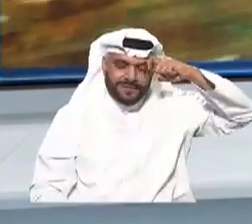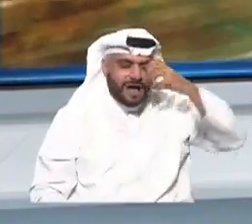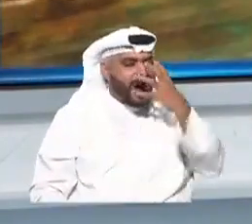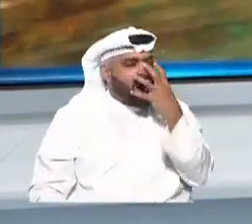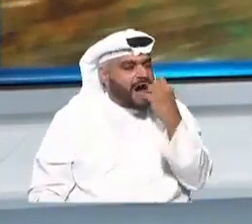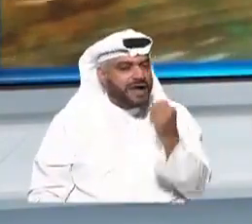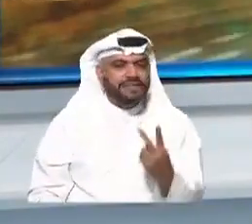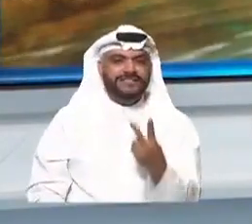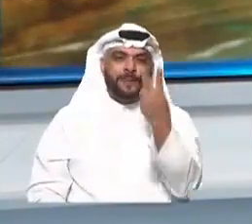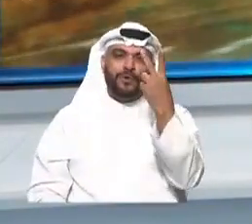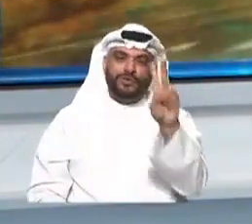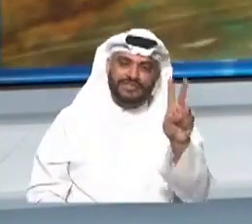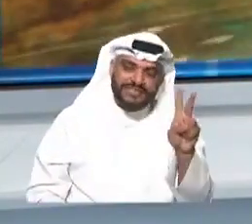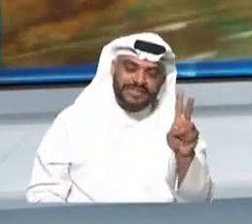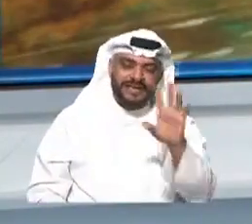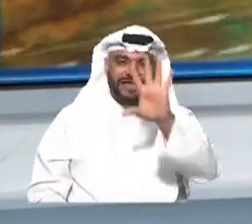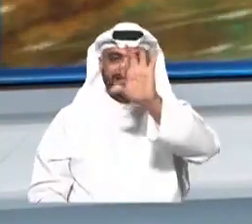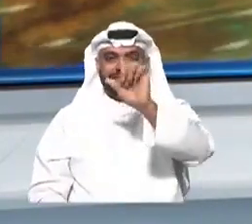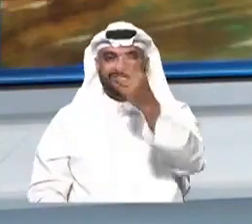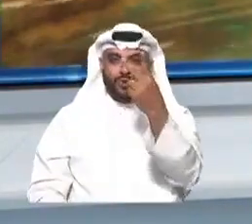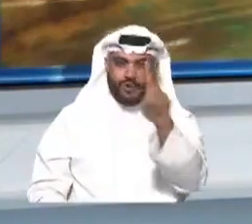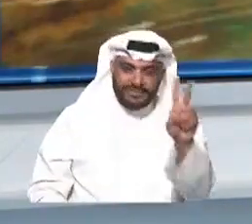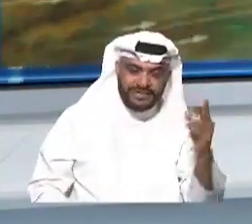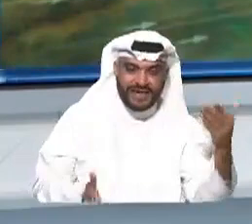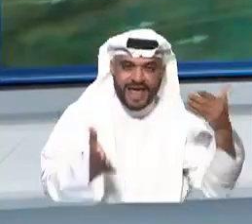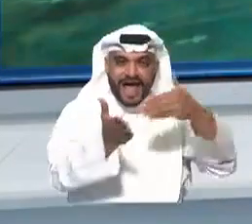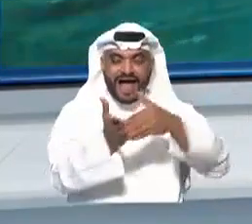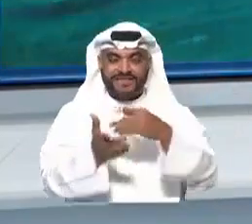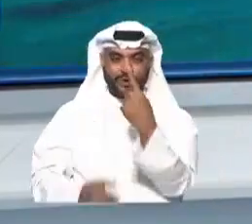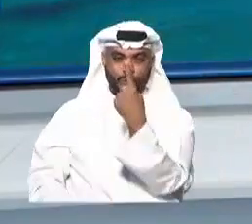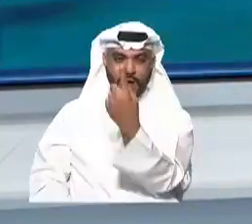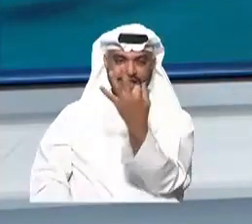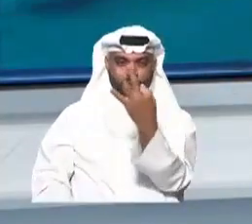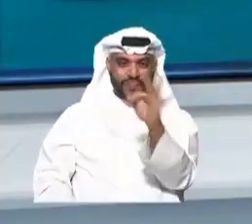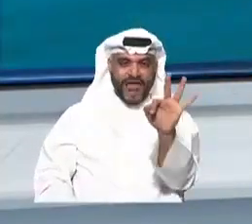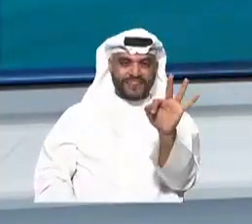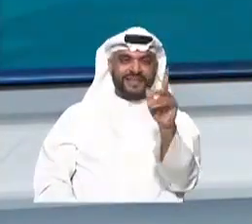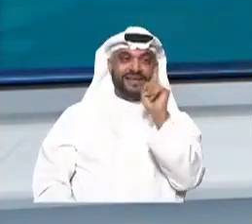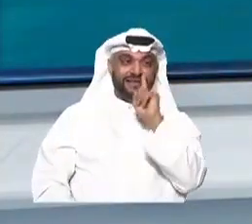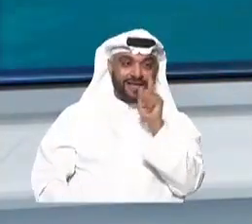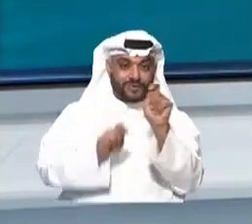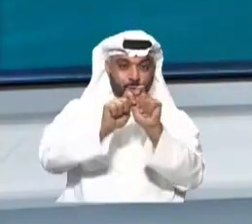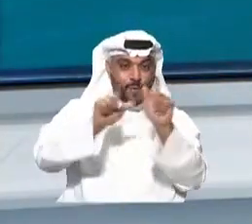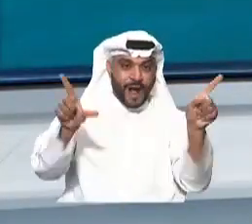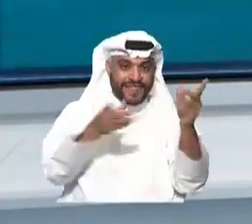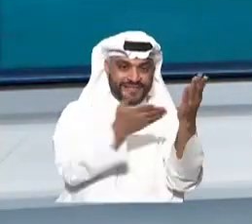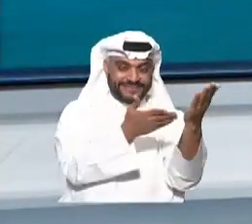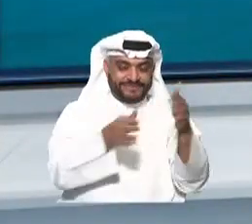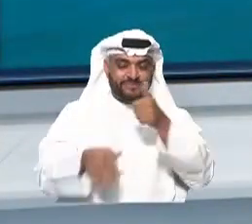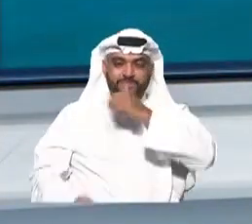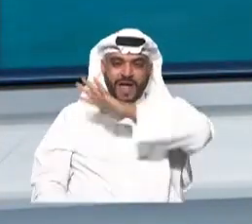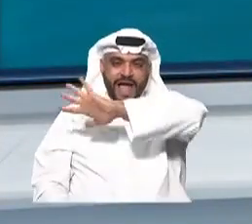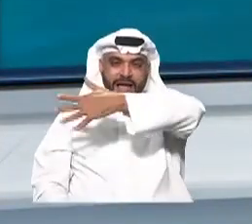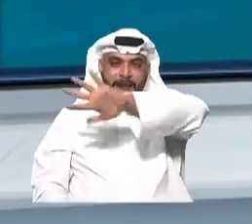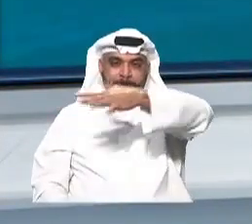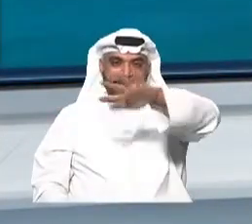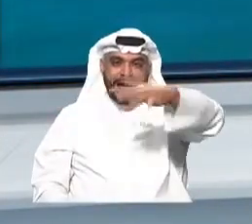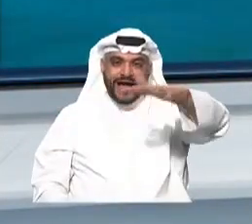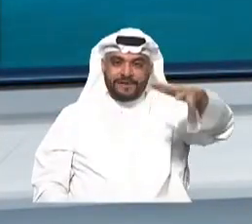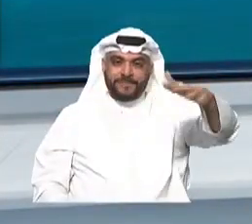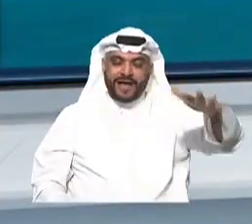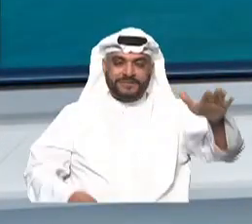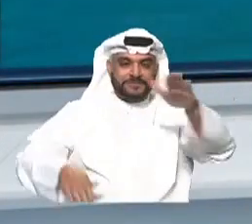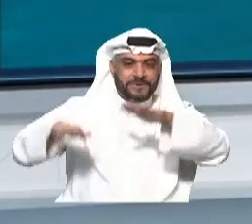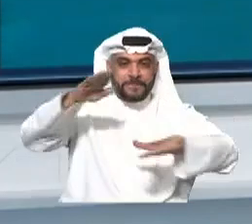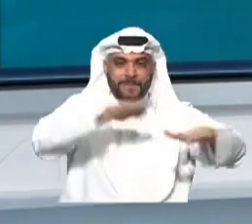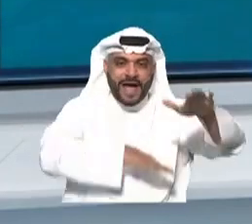29 درجة مئوية، وتوصل إلى 31 بالمناطق الغربية والشمالية الغربية من البلاد. أما الأجواء البحرية المتوقعة